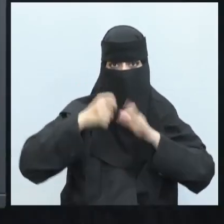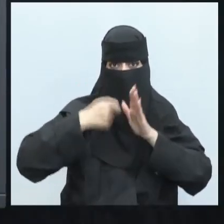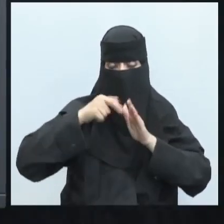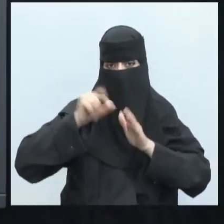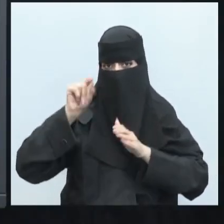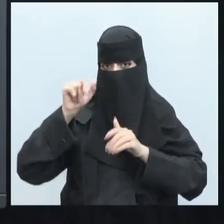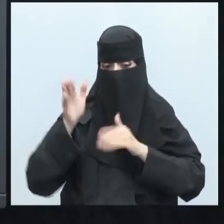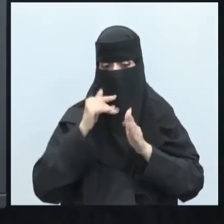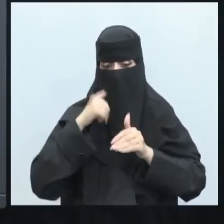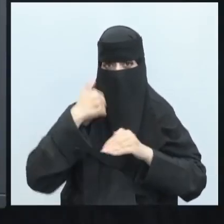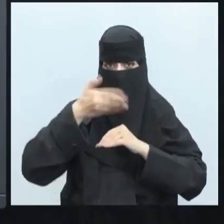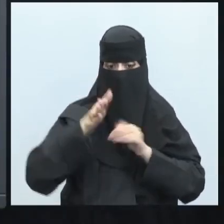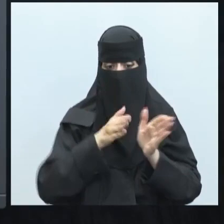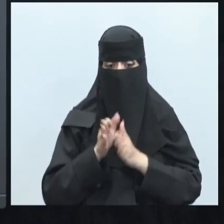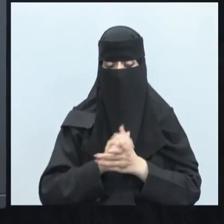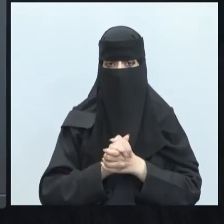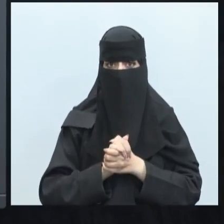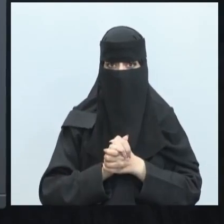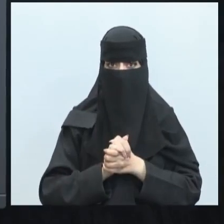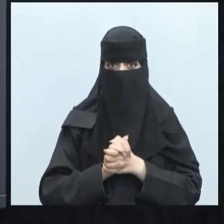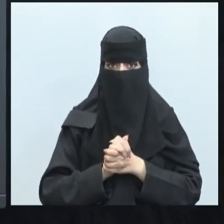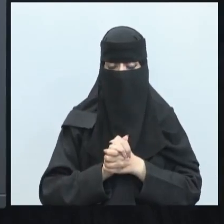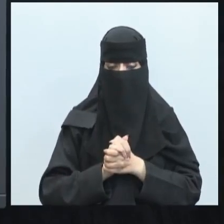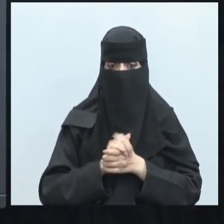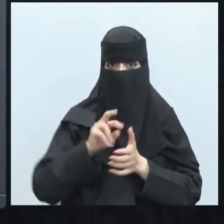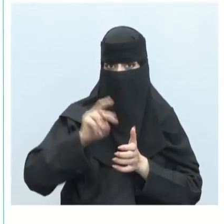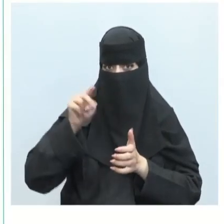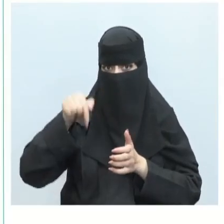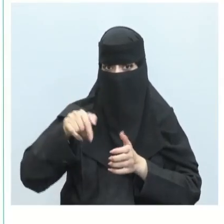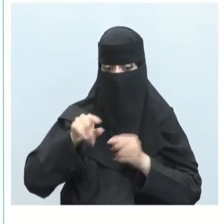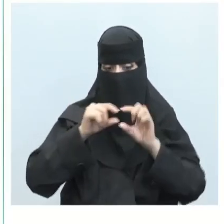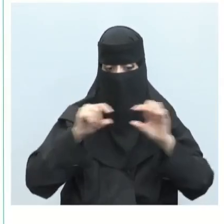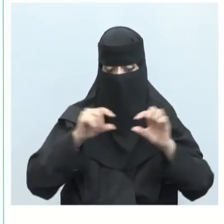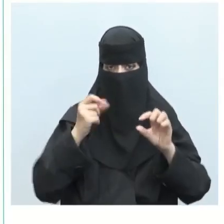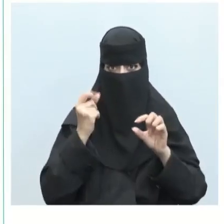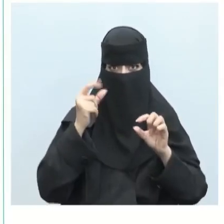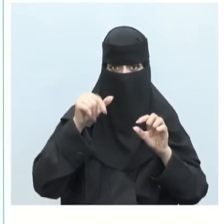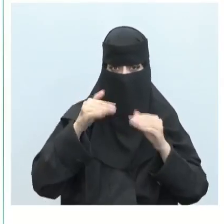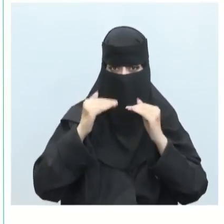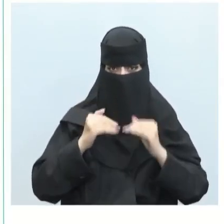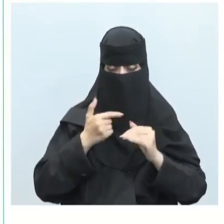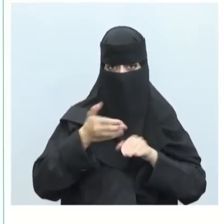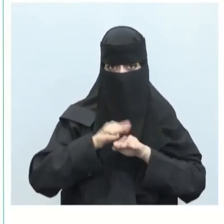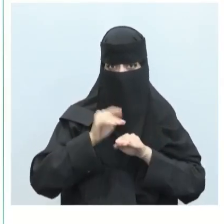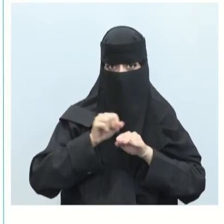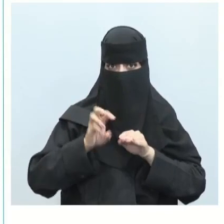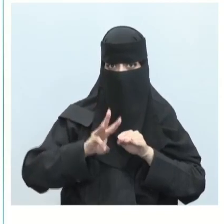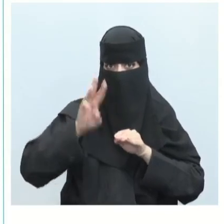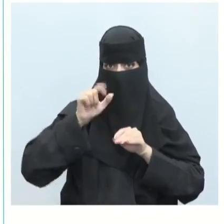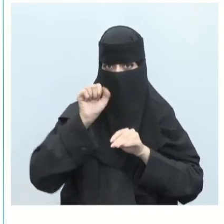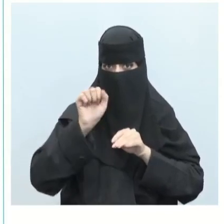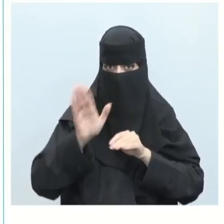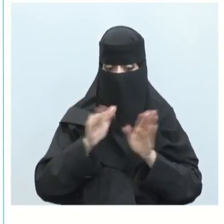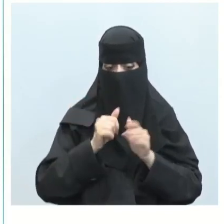ميزاتها عن طريق سنضغط هنا في شريط التنبيهات بالاسفل على شكل الشبكه